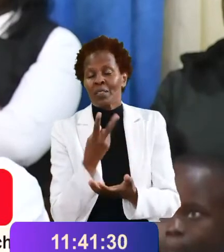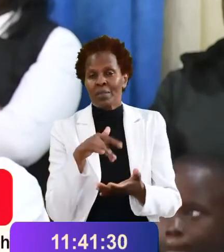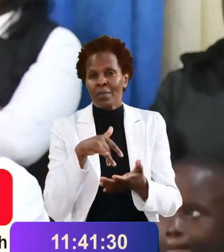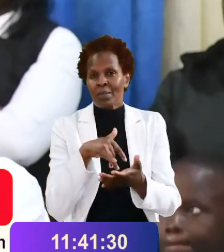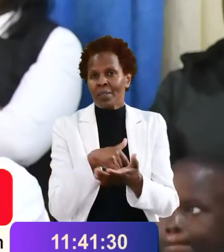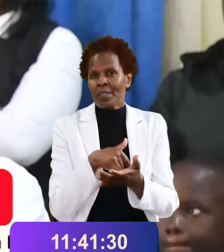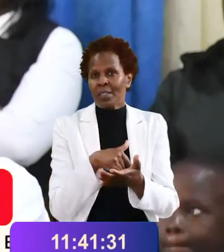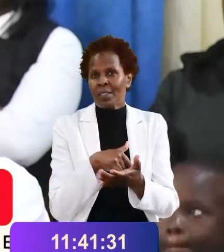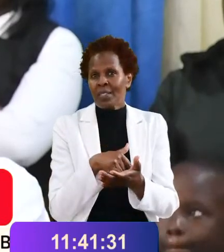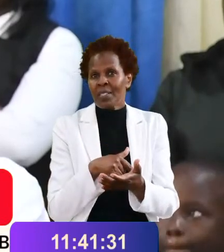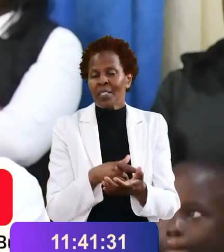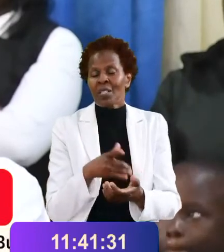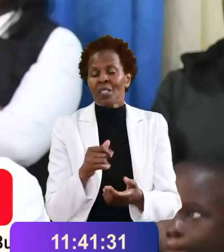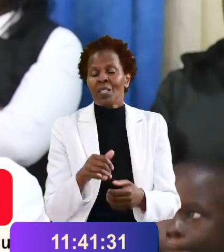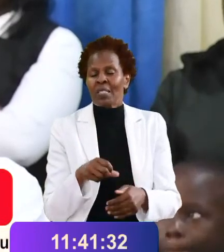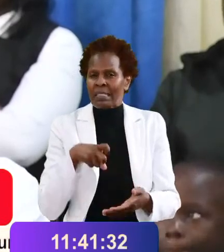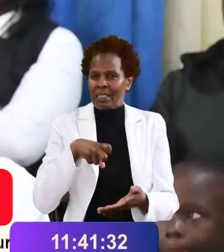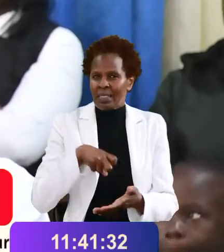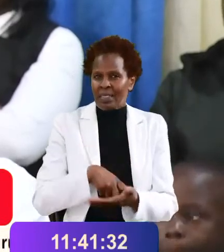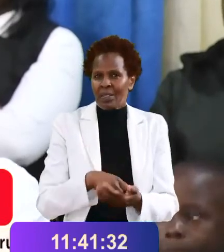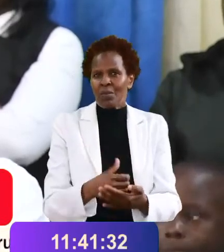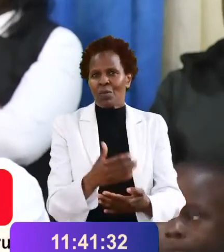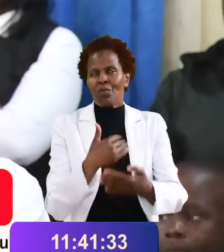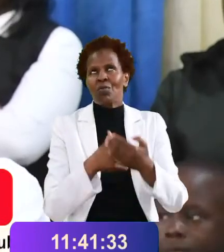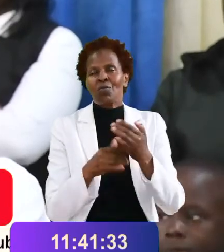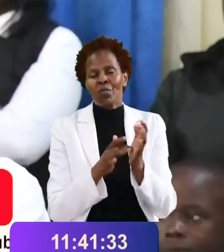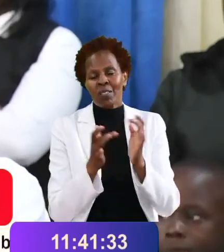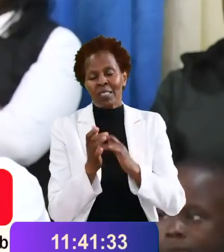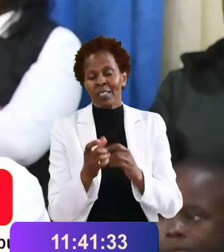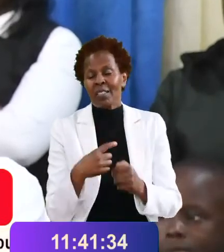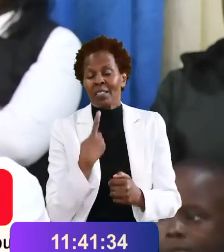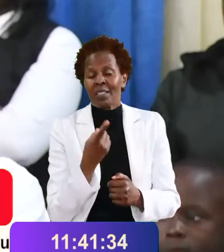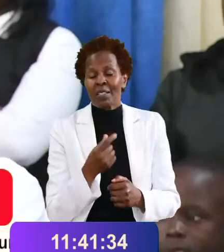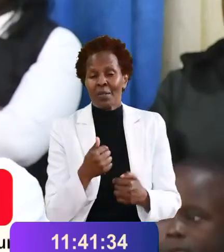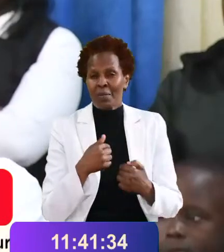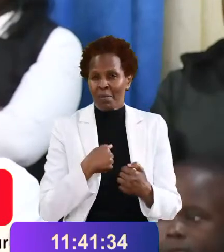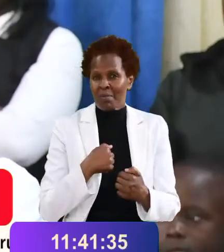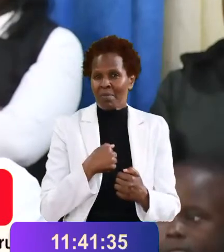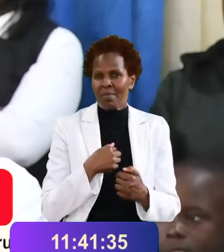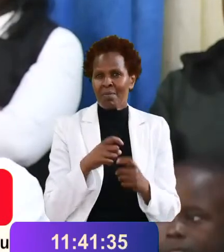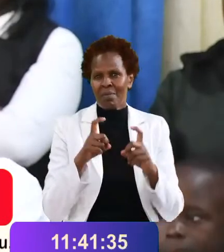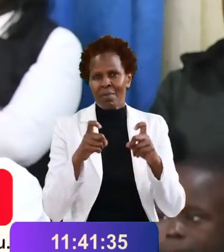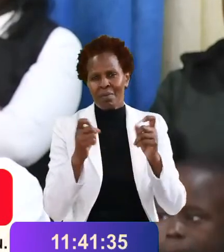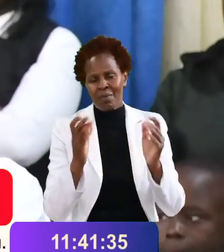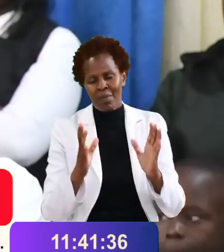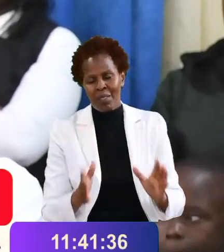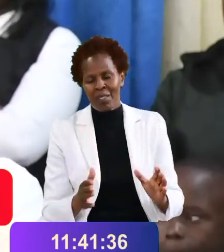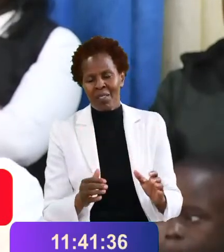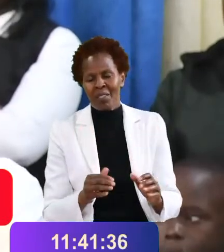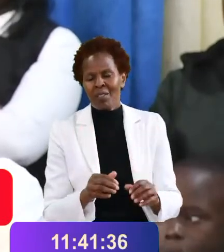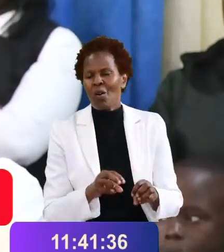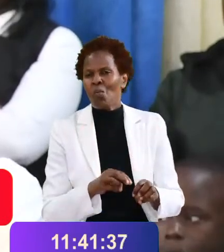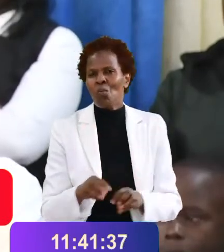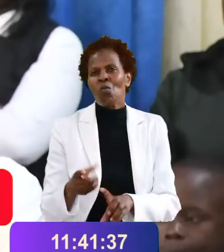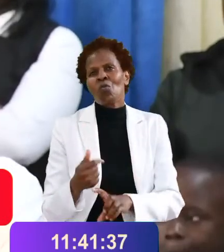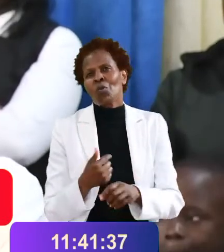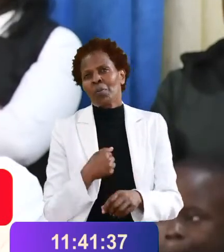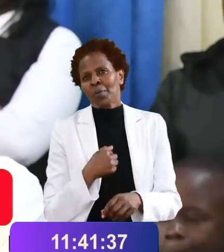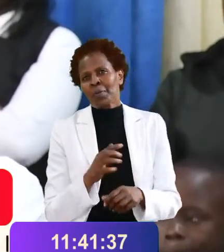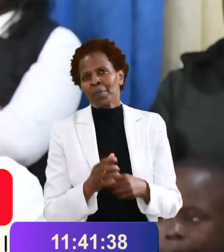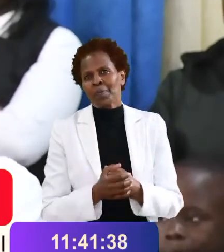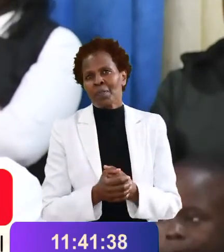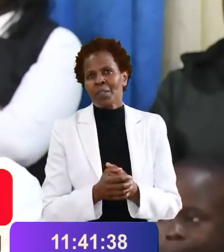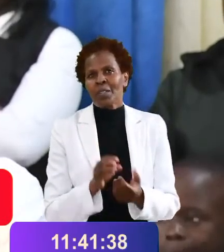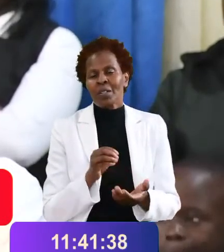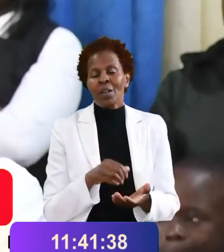kwamba Simeoni alipiga magoti kwa Yesu na kumwambia kwamba, mimi ni mwenye dhambi, enda mbali na mimi.